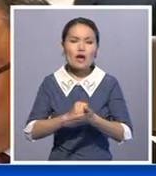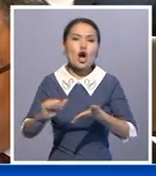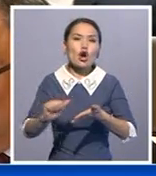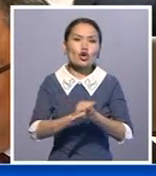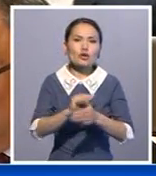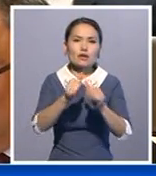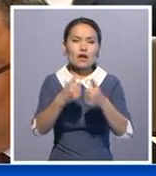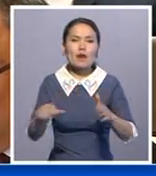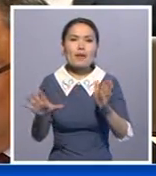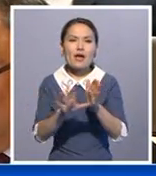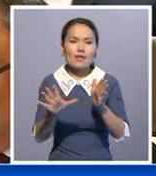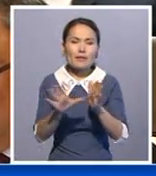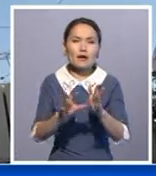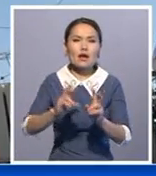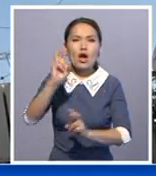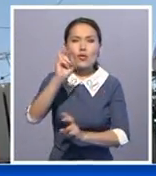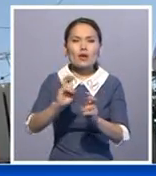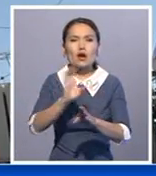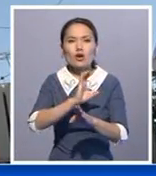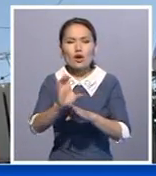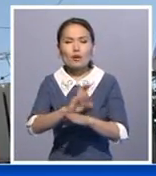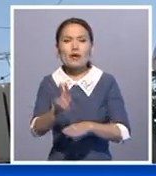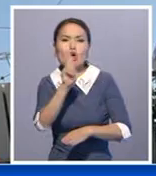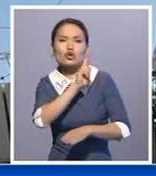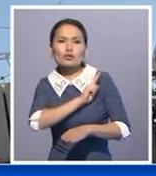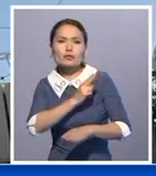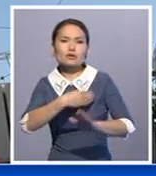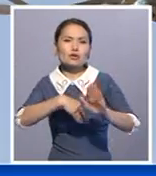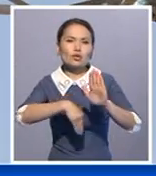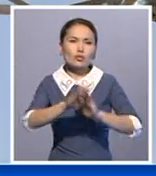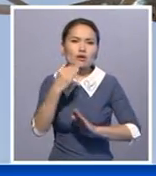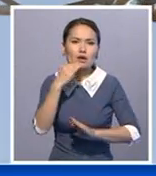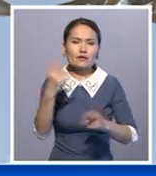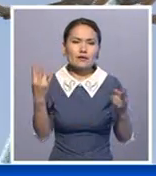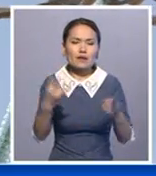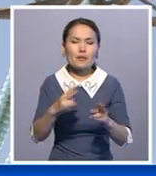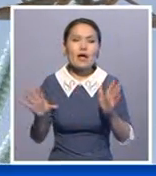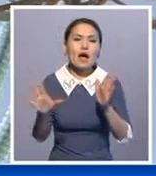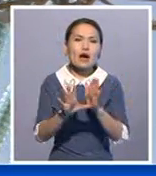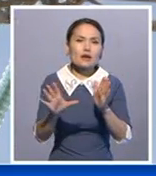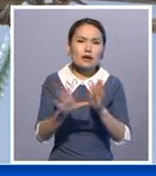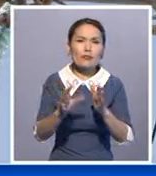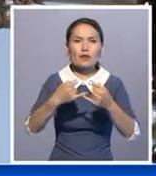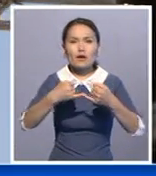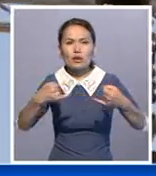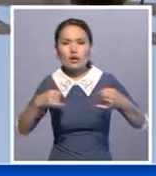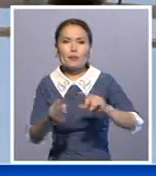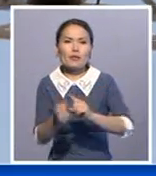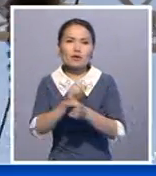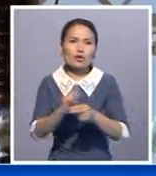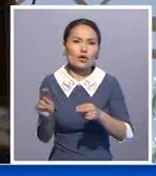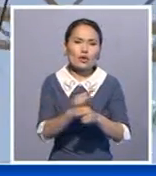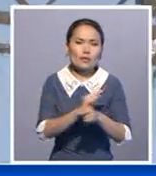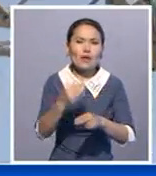энергия өндіретін ұйымдардың күзгі қысқы кезеңдегі жұмысын жетілдіруді көздейді. Сондай-ақ нысандардағы энергетикалық жабдықты жаңалауға, ондағы